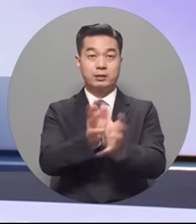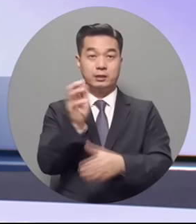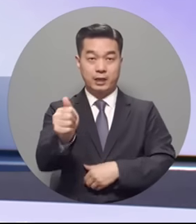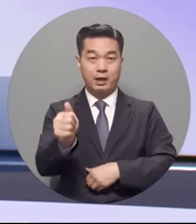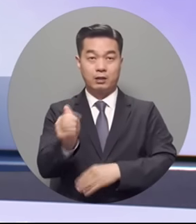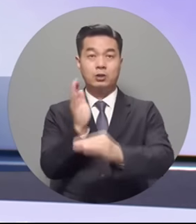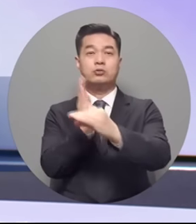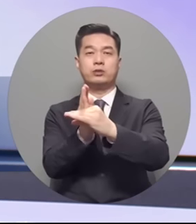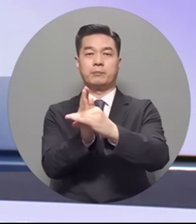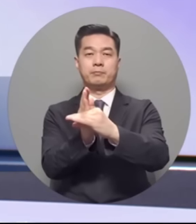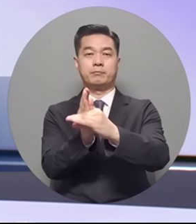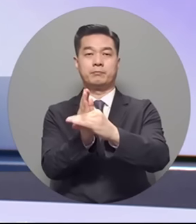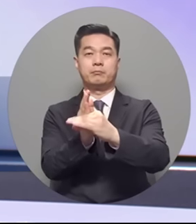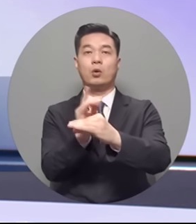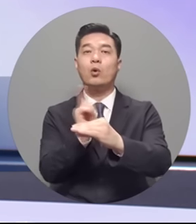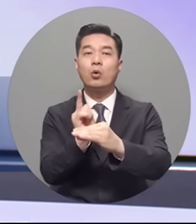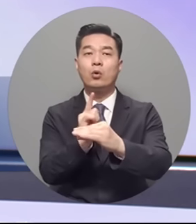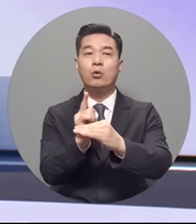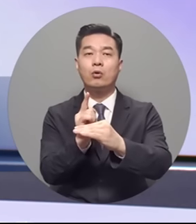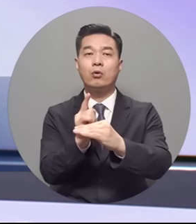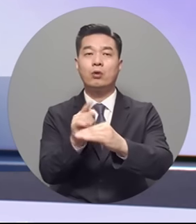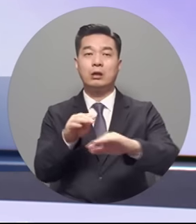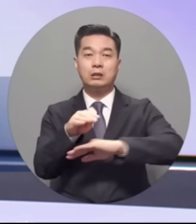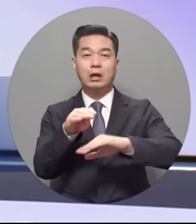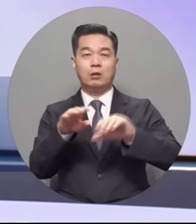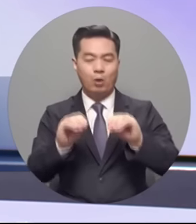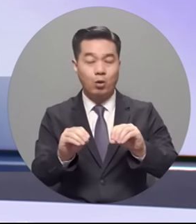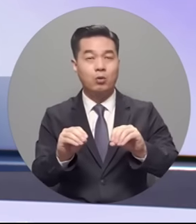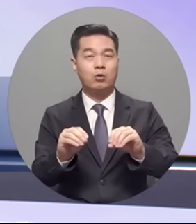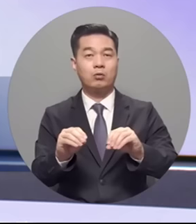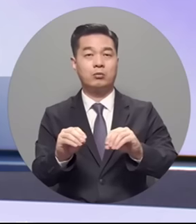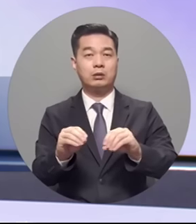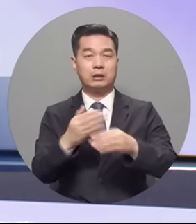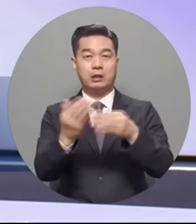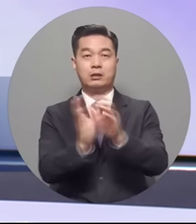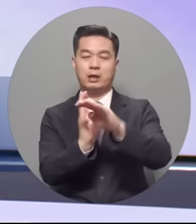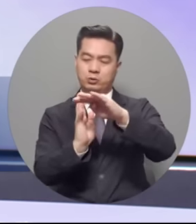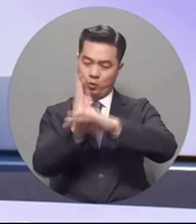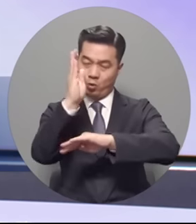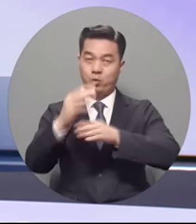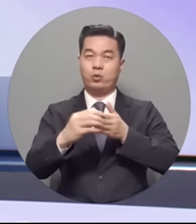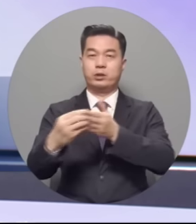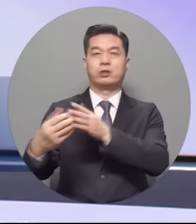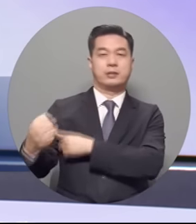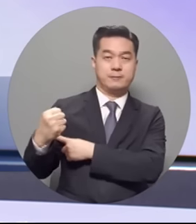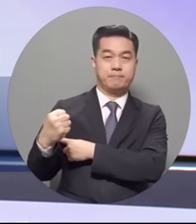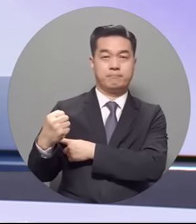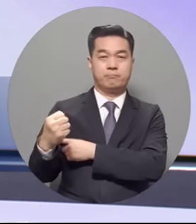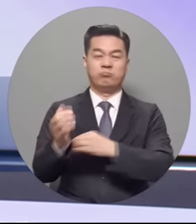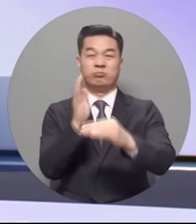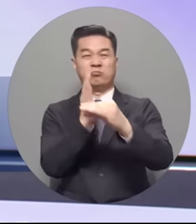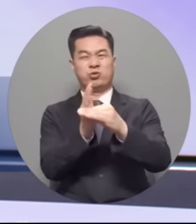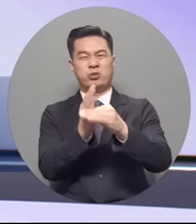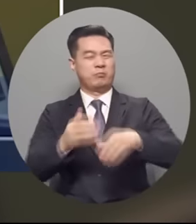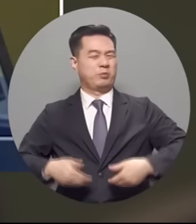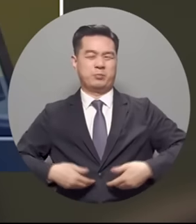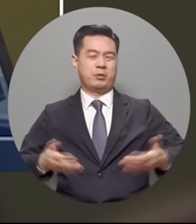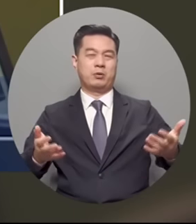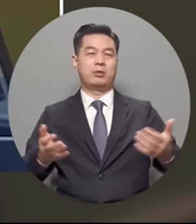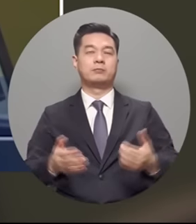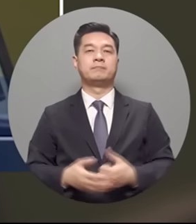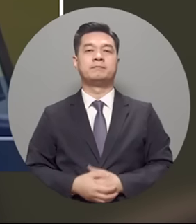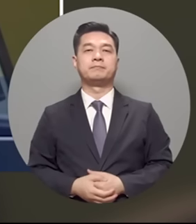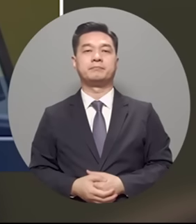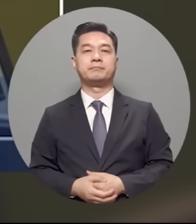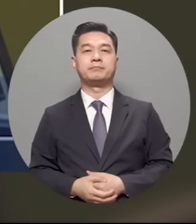어떻게 되겠습니까? 차가 안 움직이겠죠. 초당적인 리더십인 것이지 중립이 필요한 건 아니다. 중립.